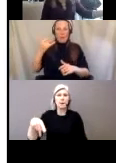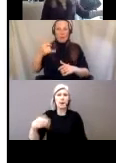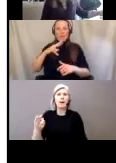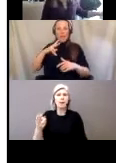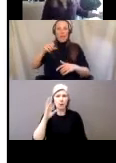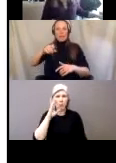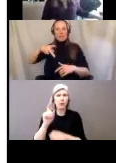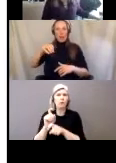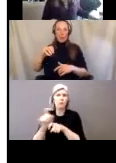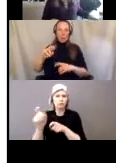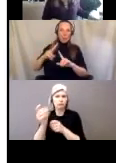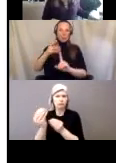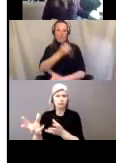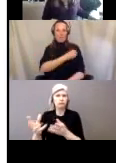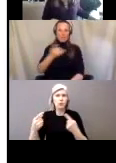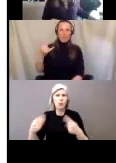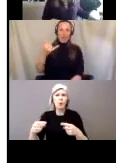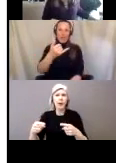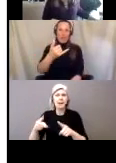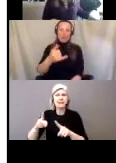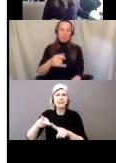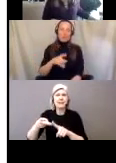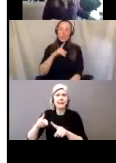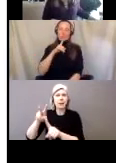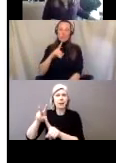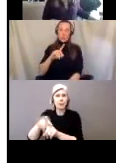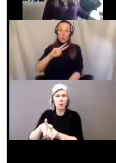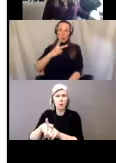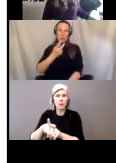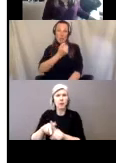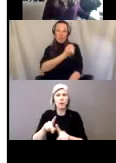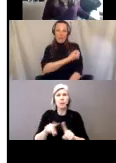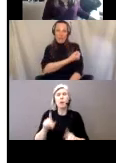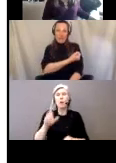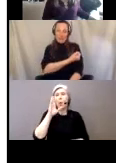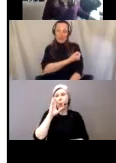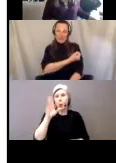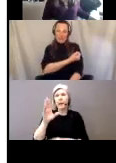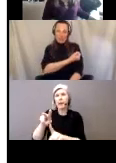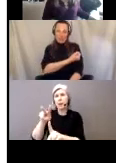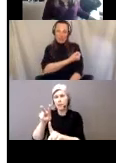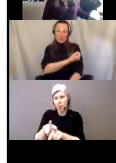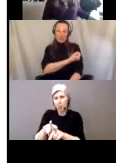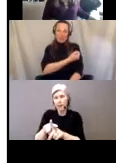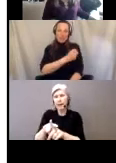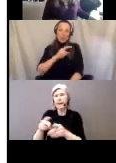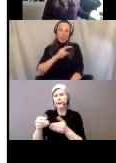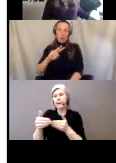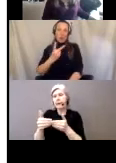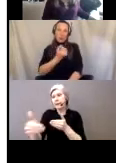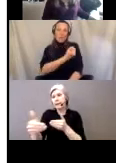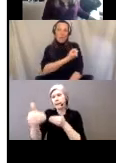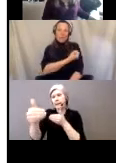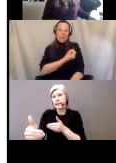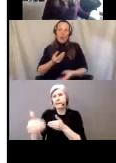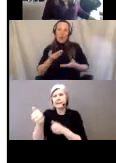appeler pour la deuxième dose, mais la deuxième dose sera réservé. On va vous offrir donc la deuxième dose dans la période